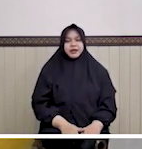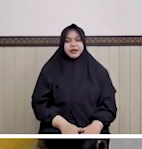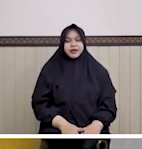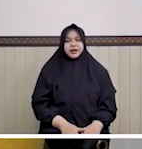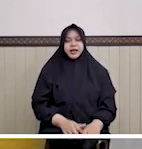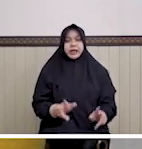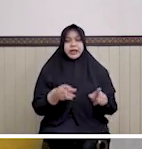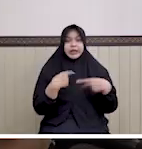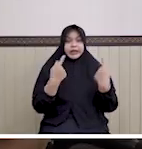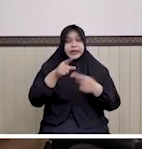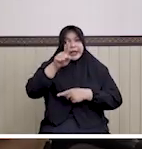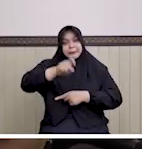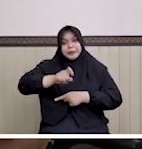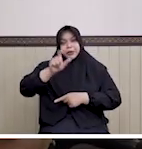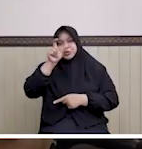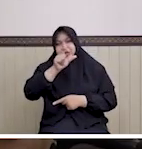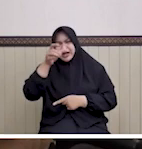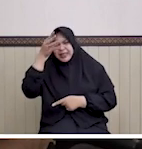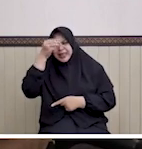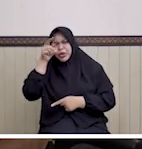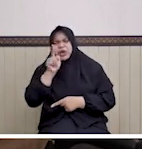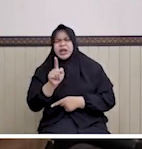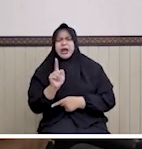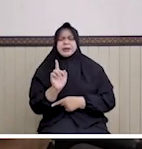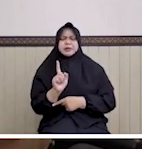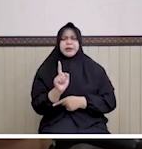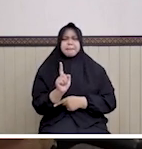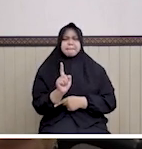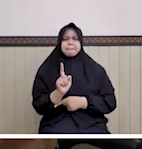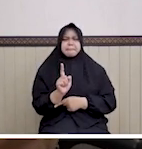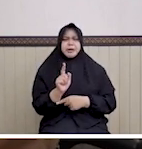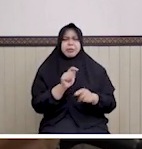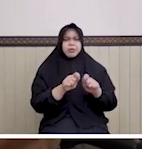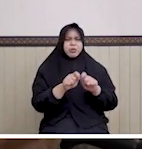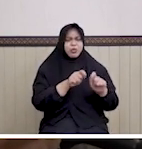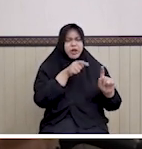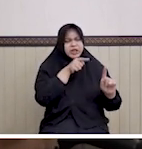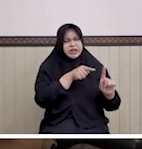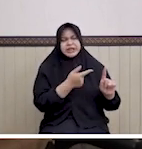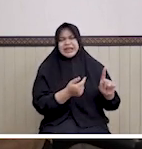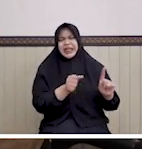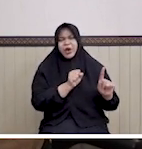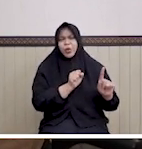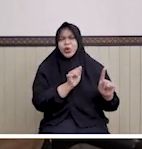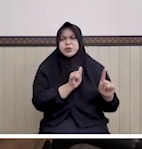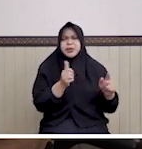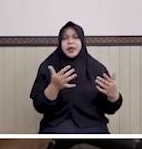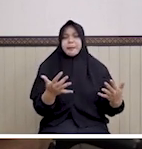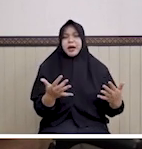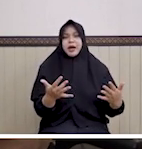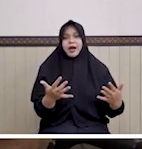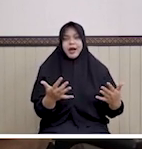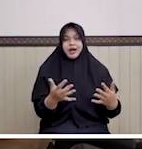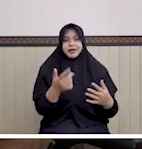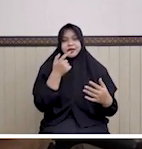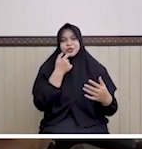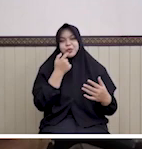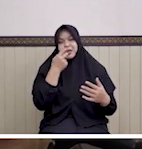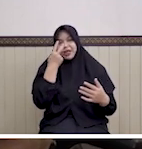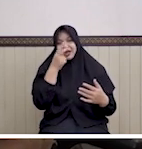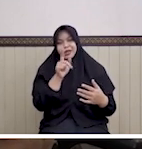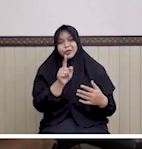kita perlu cari tahu ini apa itu ini yang yang yang membuat dia seperti itu seperti apa kayak gitu